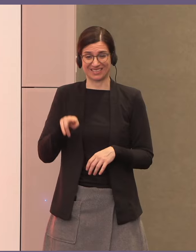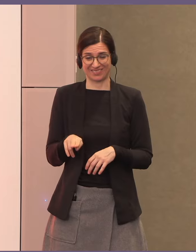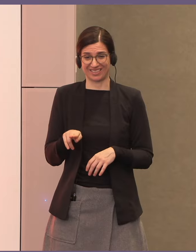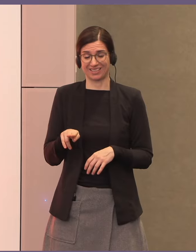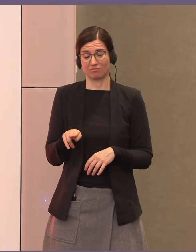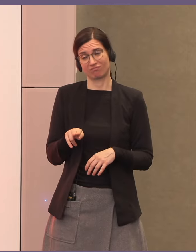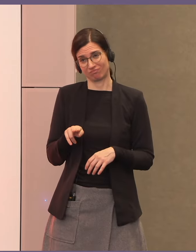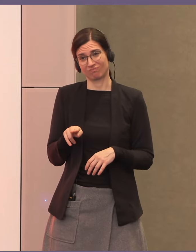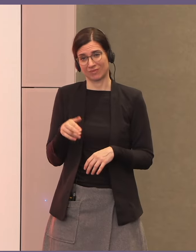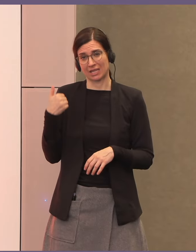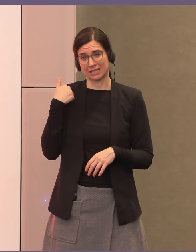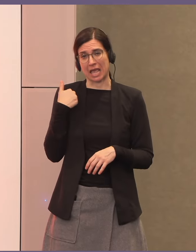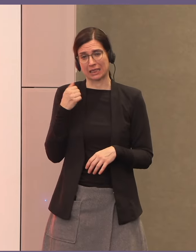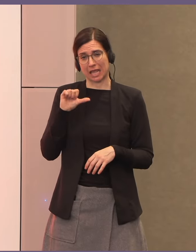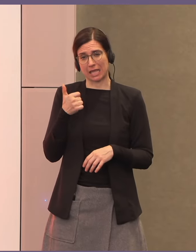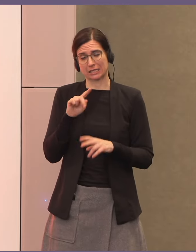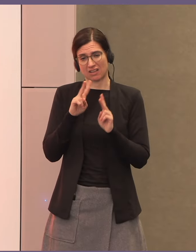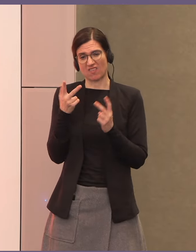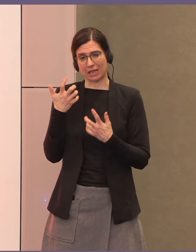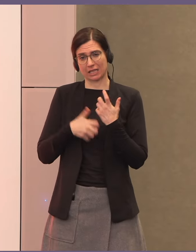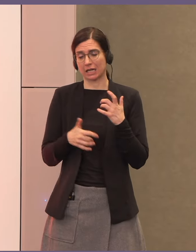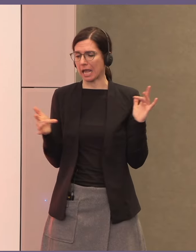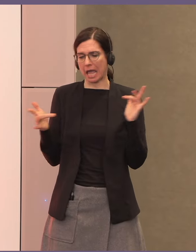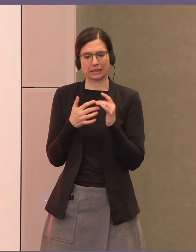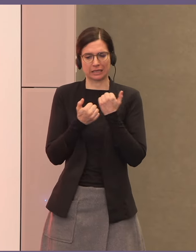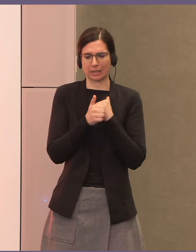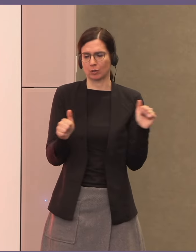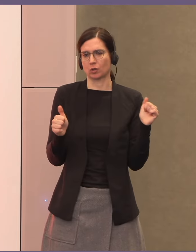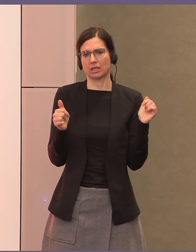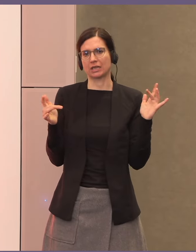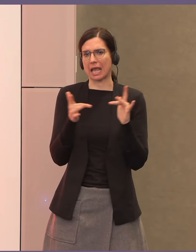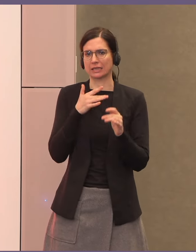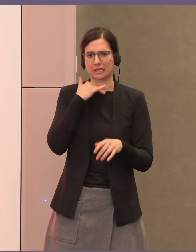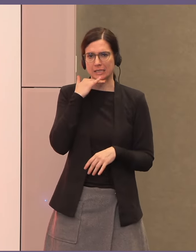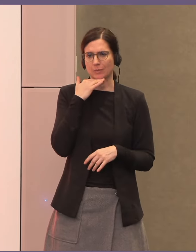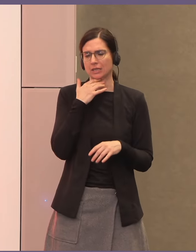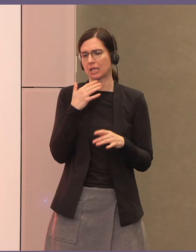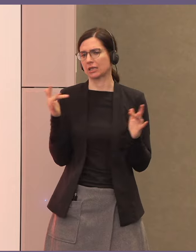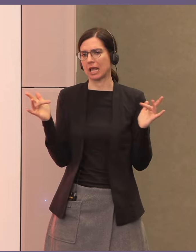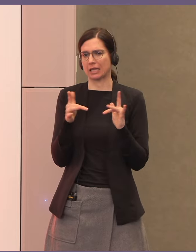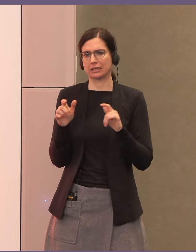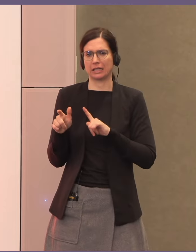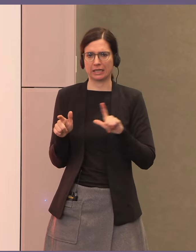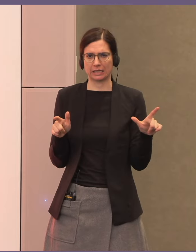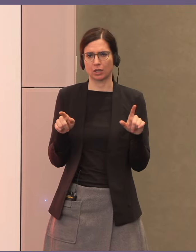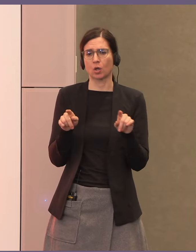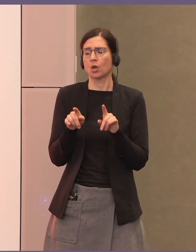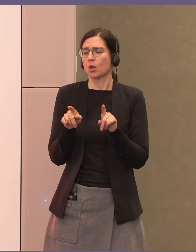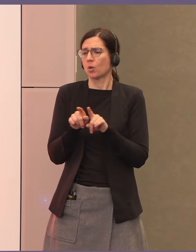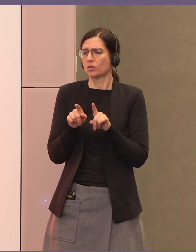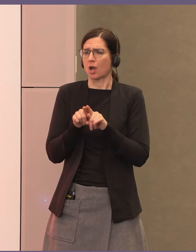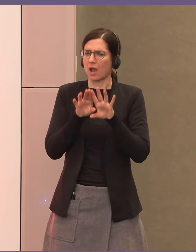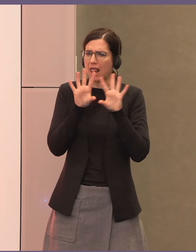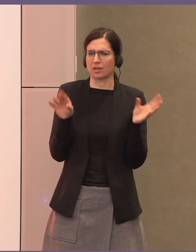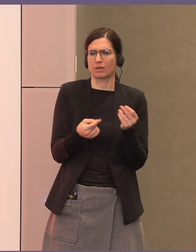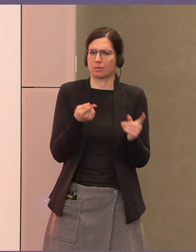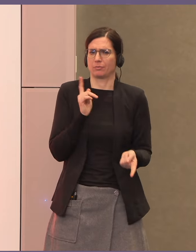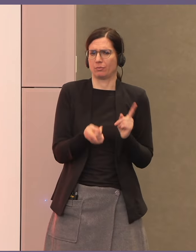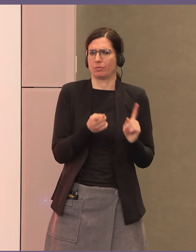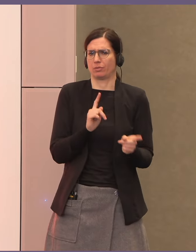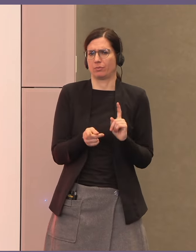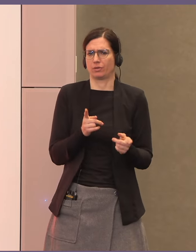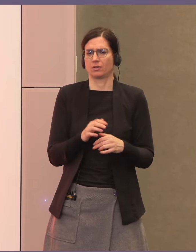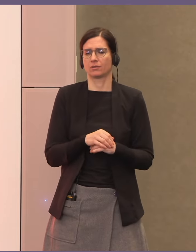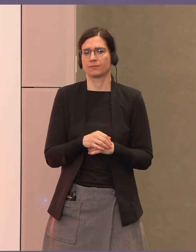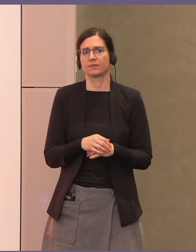spätestens nach dem Ersten Weltkrieg von Antidemokraten, Antisemiten, Antilinken und vor allem Androzentristen beherrscht. Frauen, wie die bereits